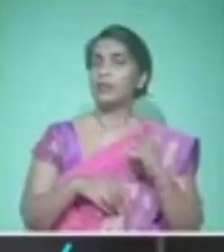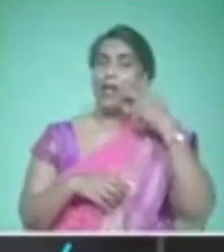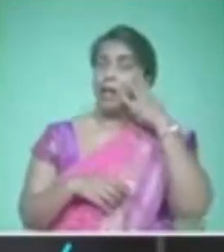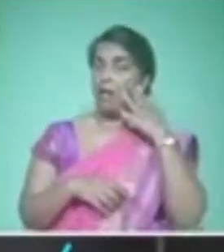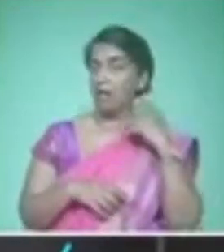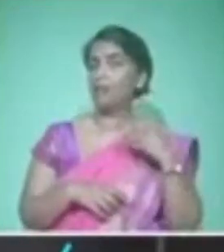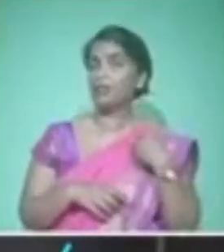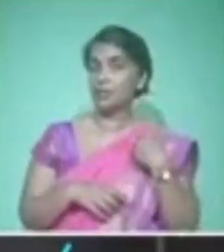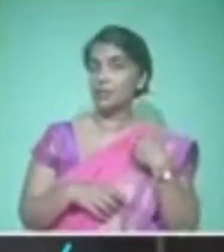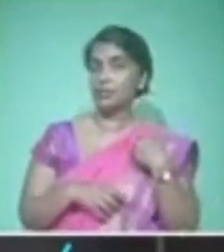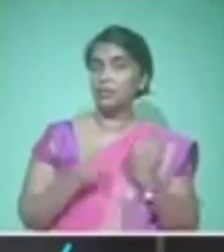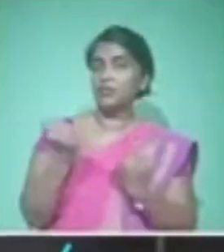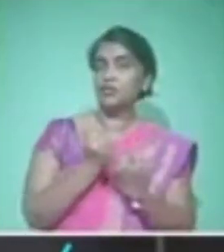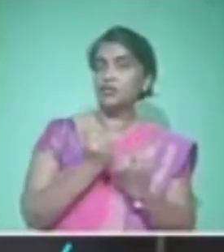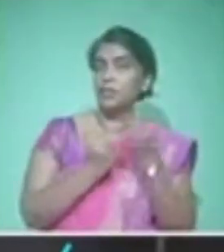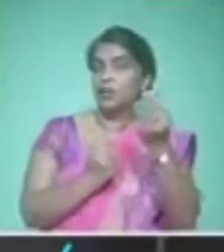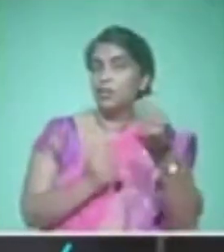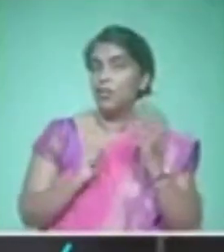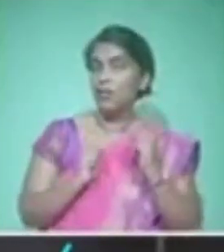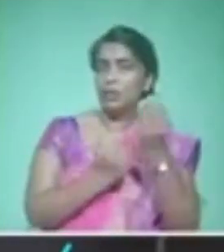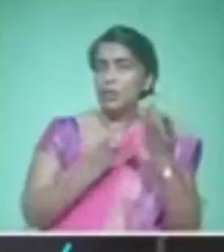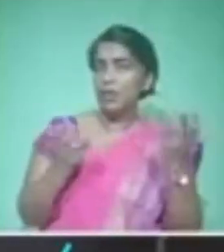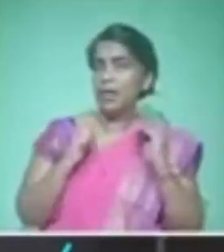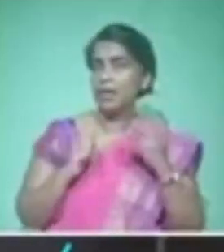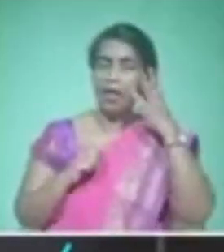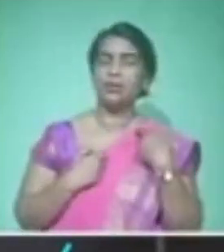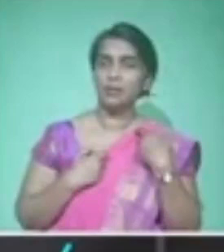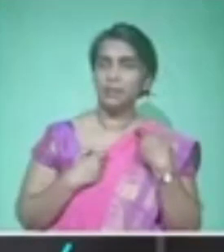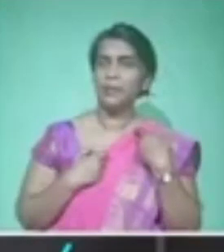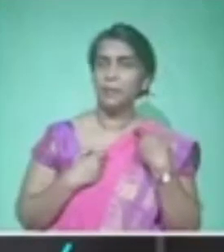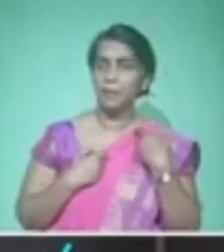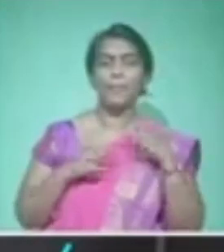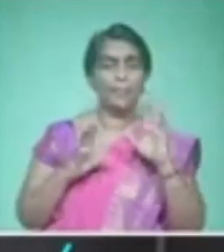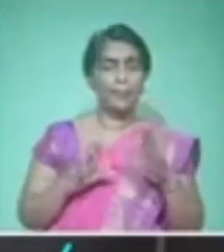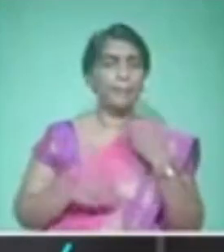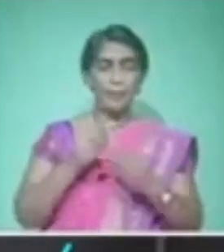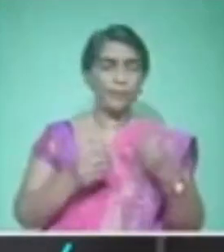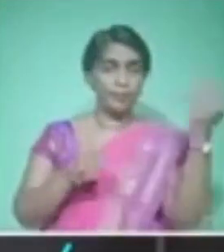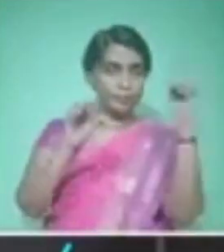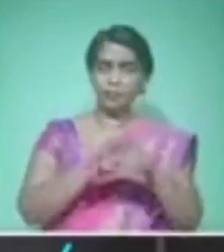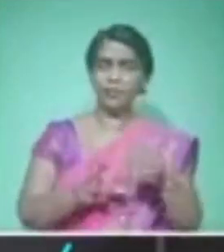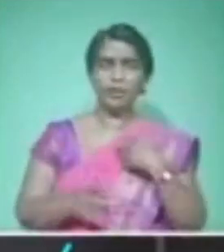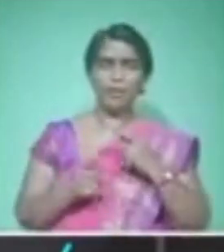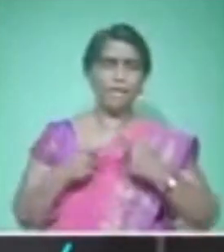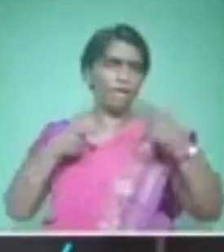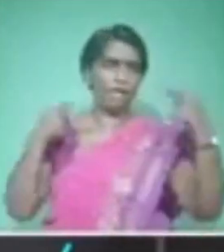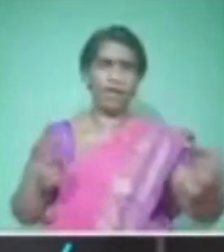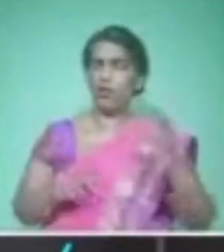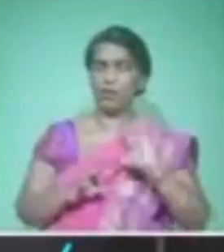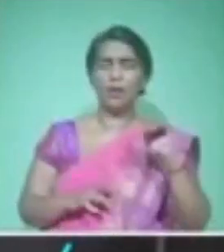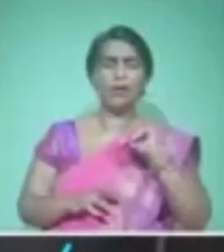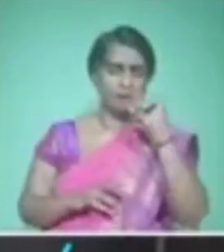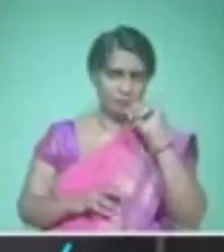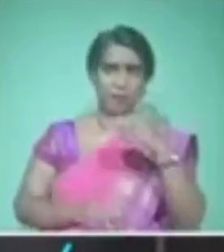අමතක වෙනවා මොකටද අපි සහයෝගය දුන්නේ නොදුන්නේ කියන එක. අනික එක මේ අපි ආයෝජනයට විරුද්ධ නැහැ. ඒක මම පැහැදිලිව කියන්න